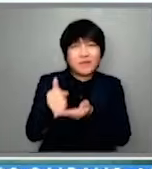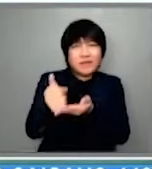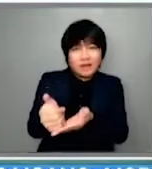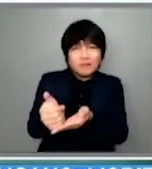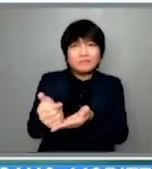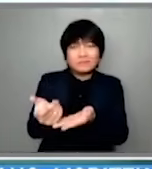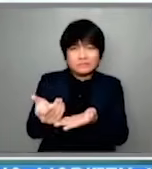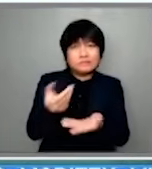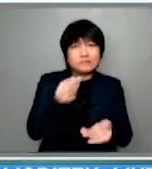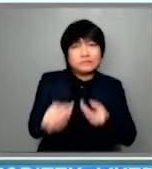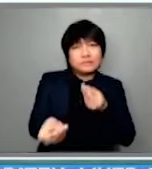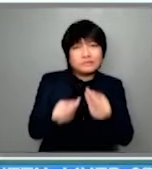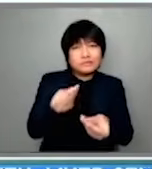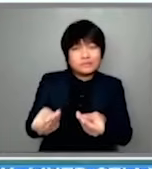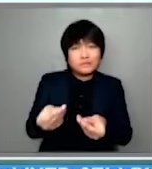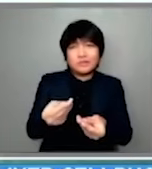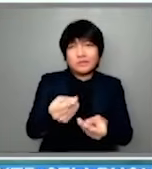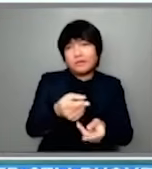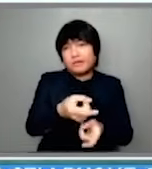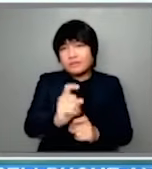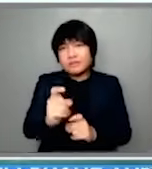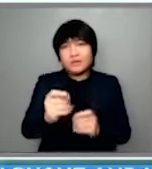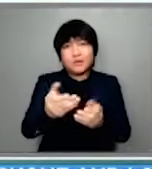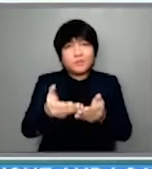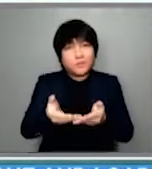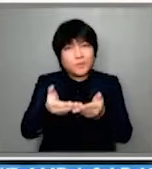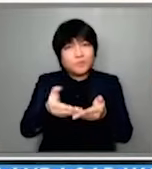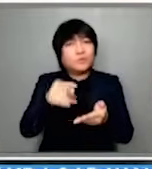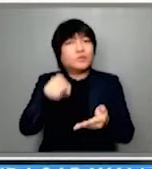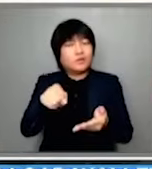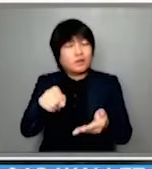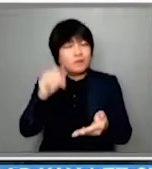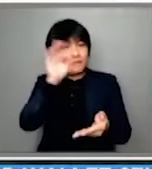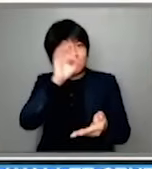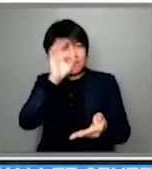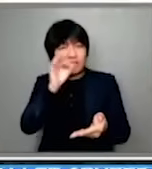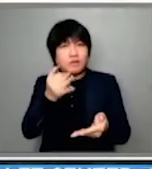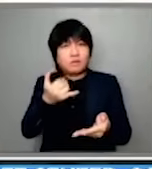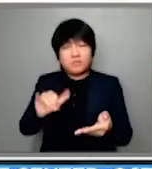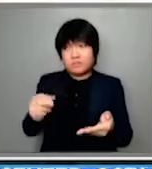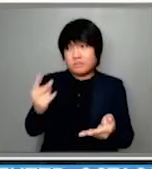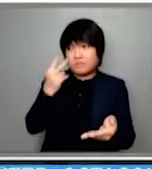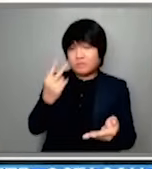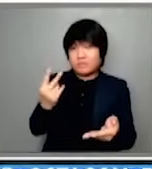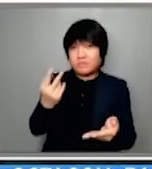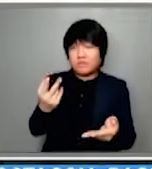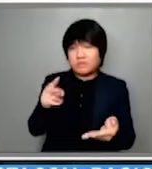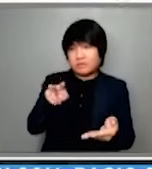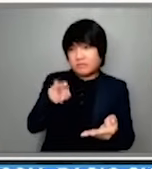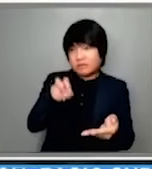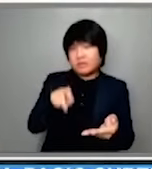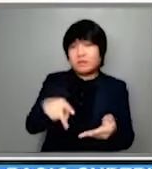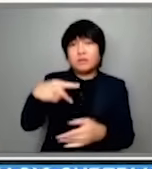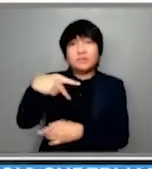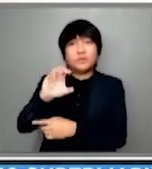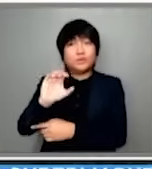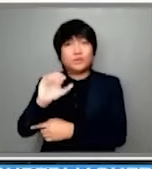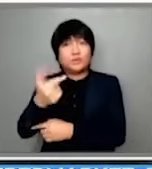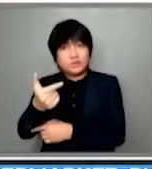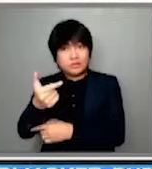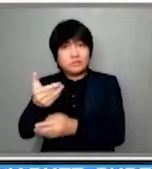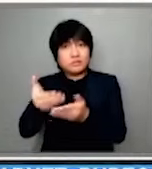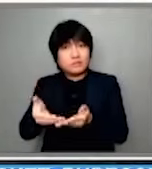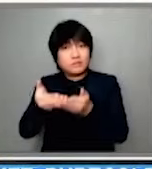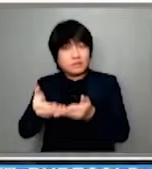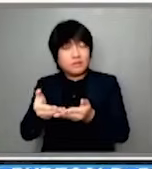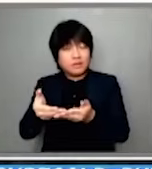dalawang Filipino vessel, ma'am, as well as yung PCG vessel na kaso tinataboy na